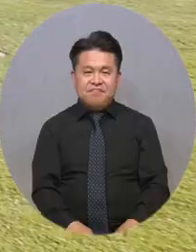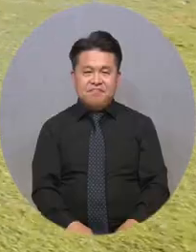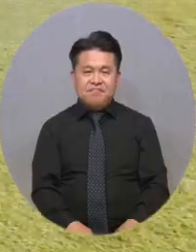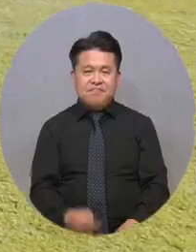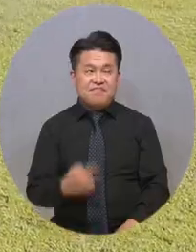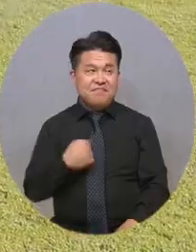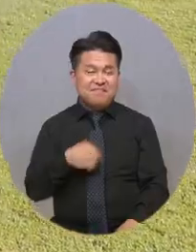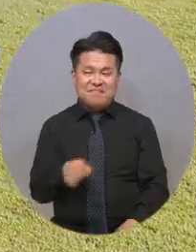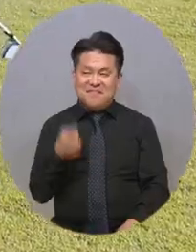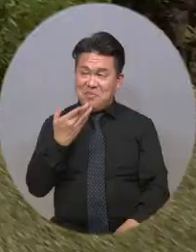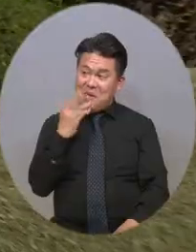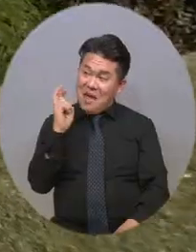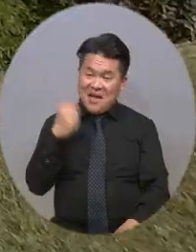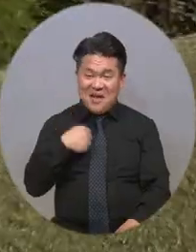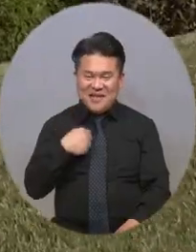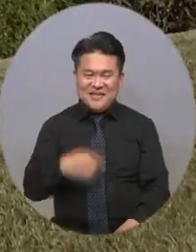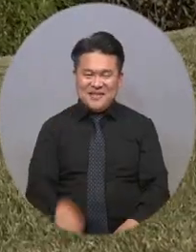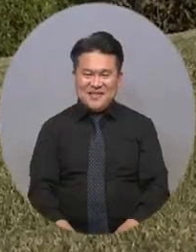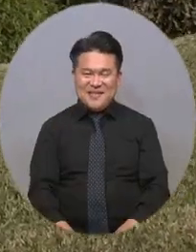그래도?